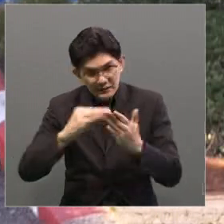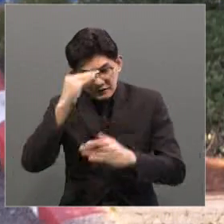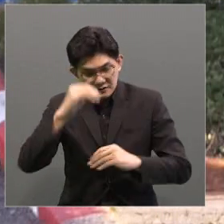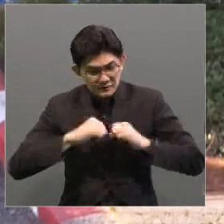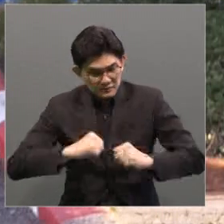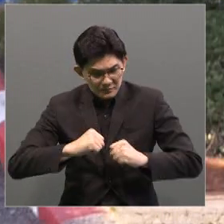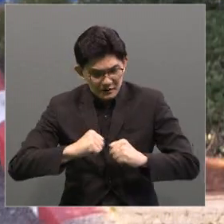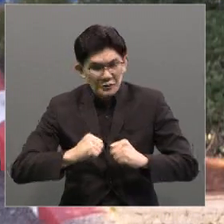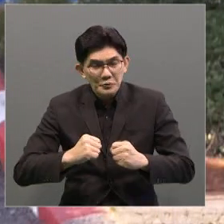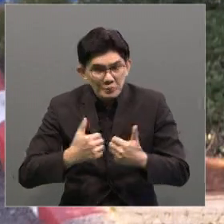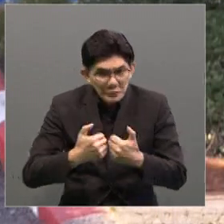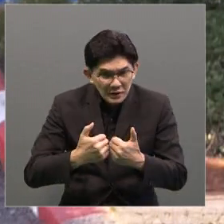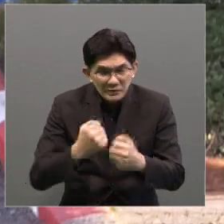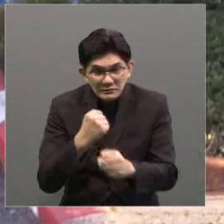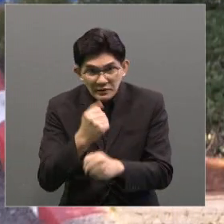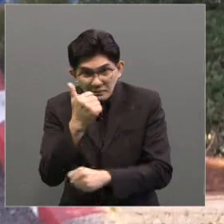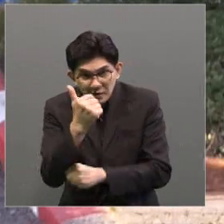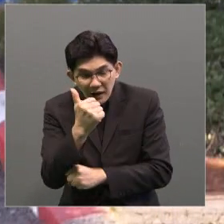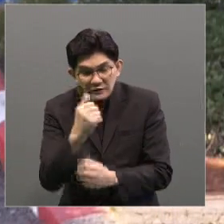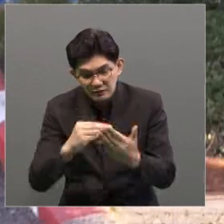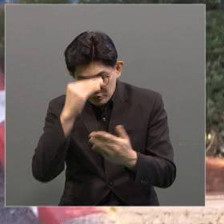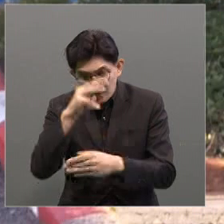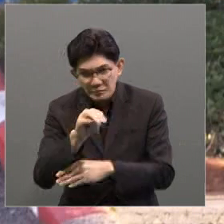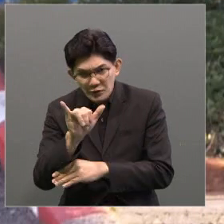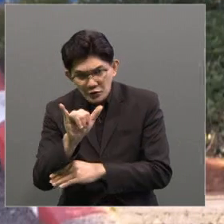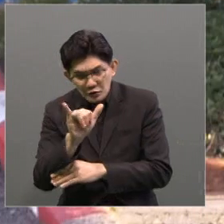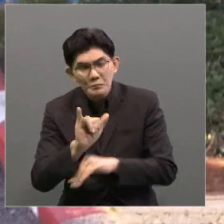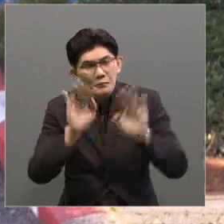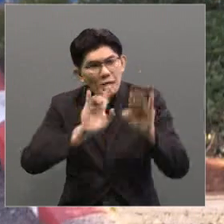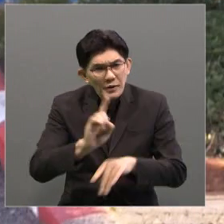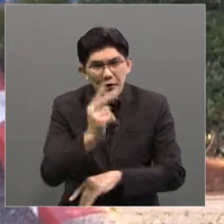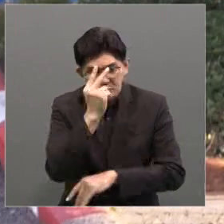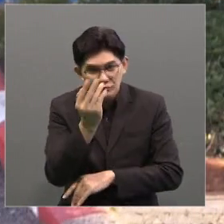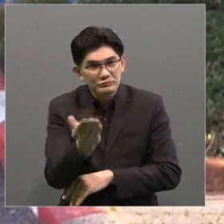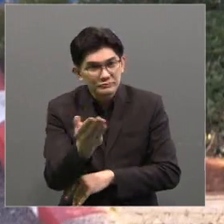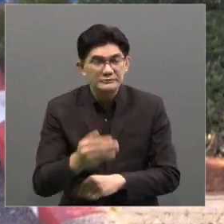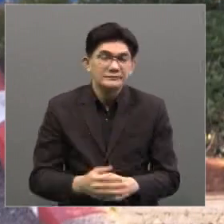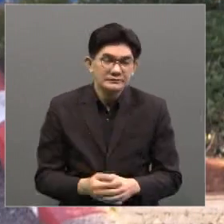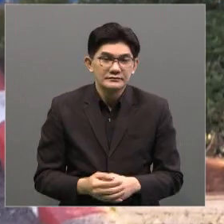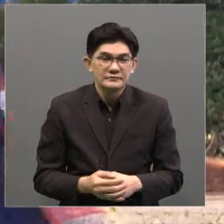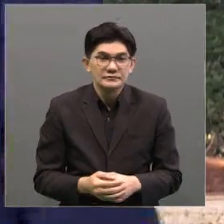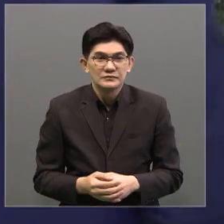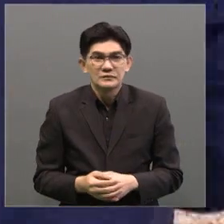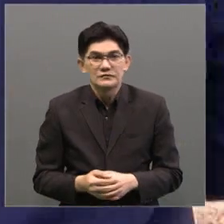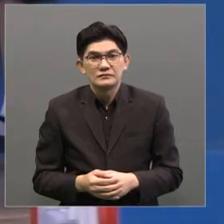ชั้นมัธยมน้องๆจะเป็นนักบินประเภทไหนจะบินเครื่องบินอะไรเดี๋ยวเราไปดูพร้อมๆกันครับ